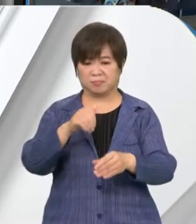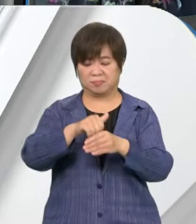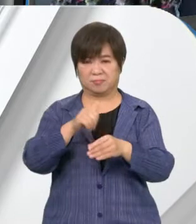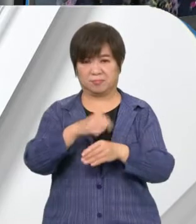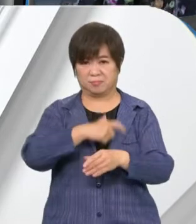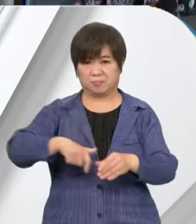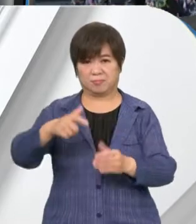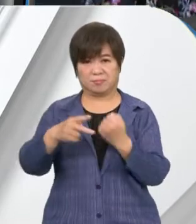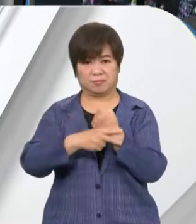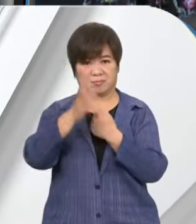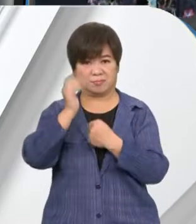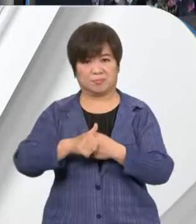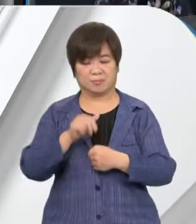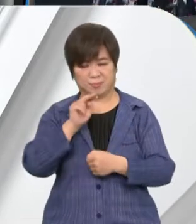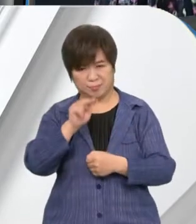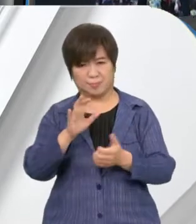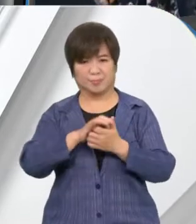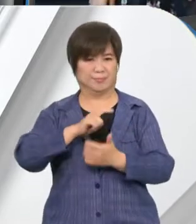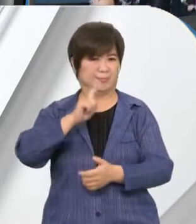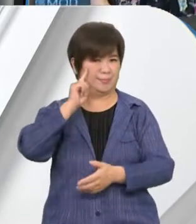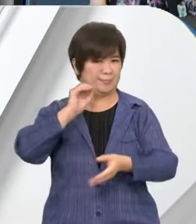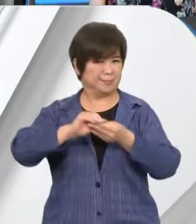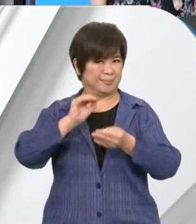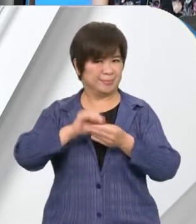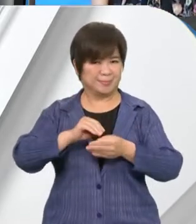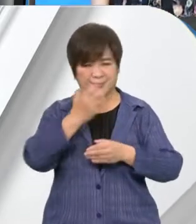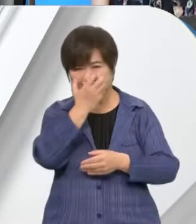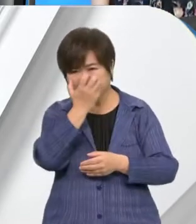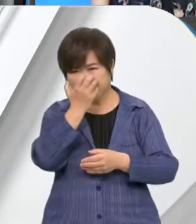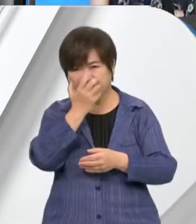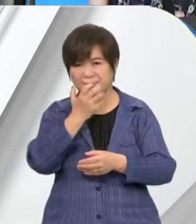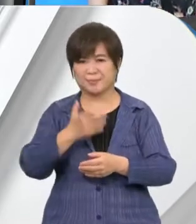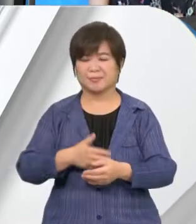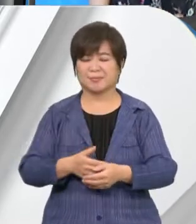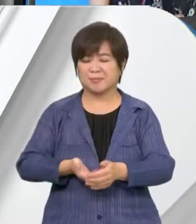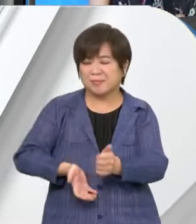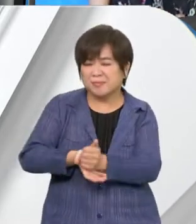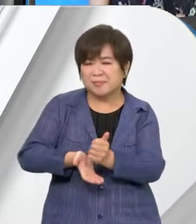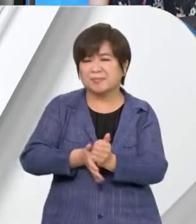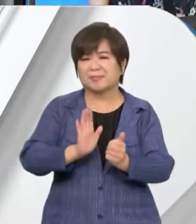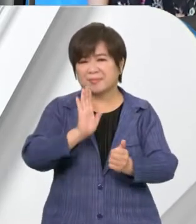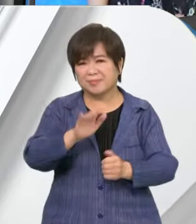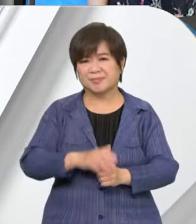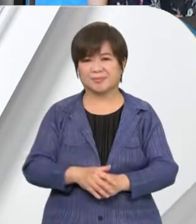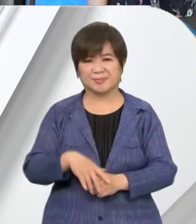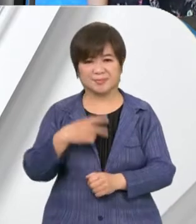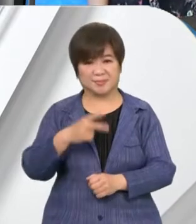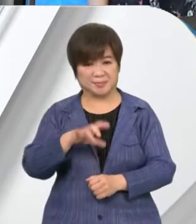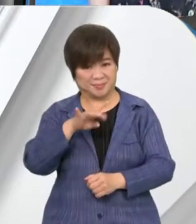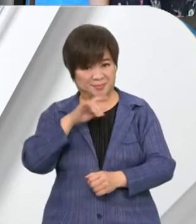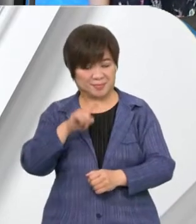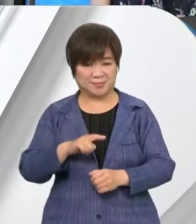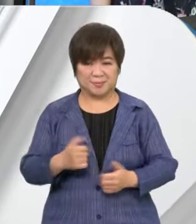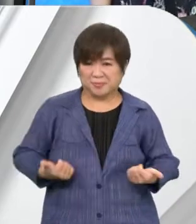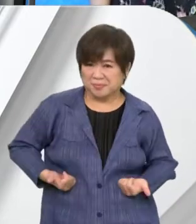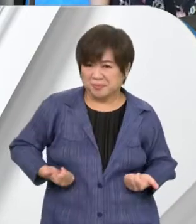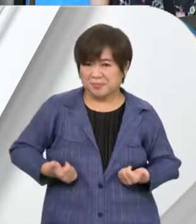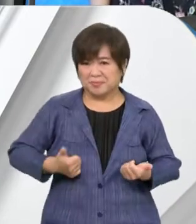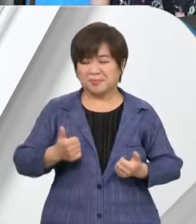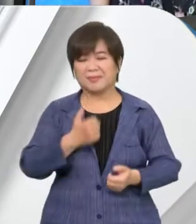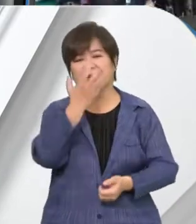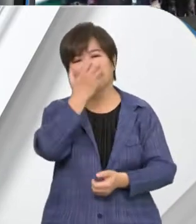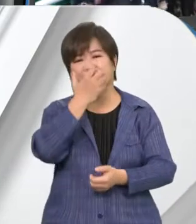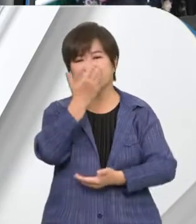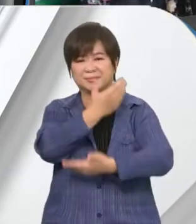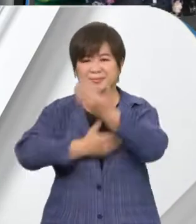场彷徨、生气、唔够有励志、感动人的故事，同时也透过了一种轻松小酷